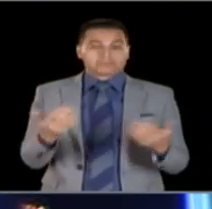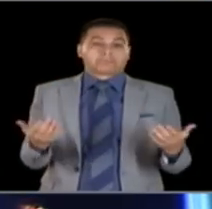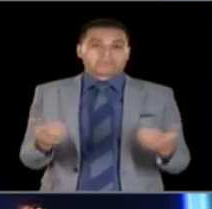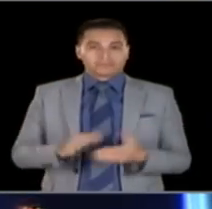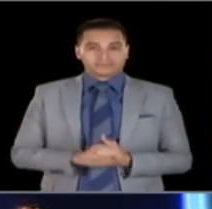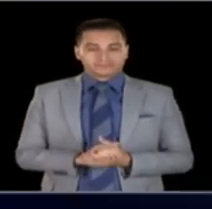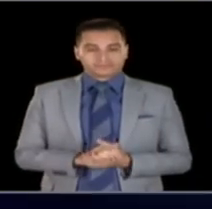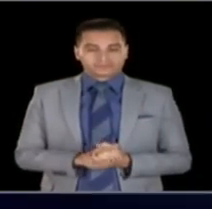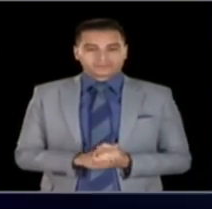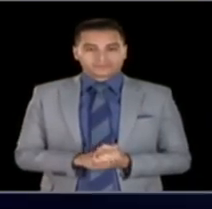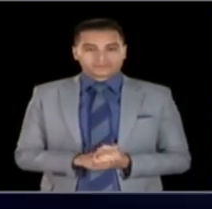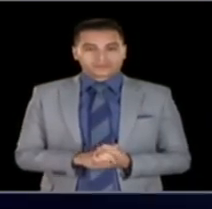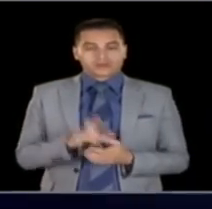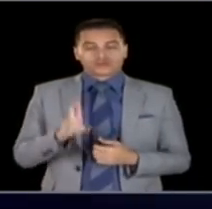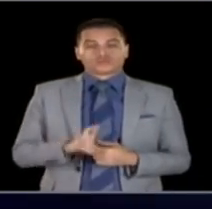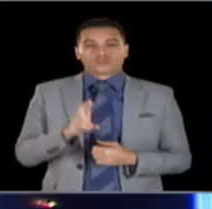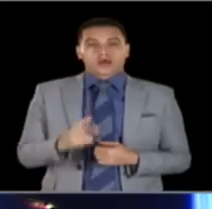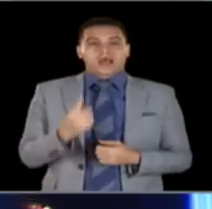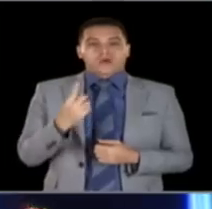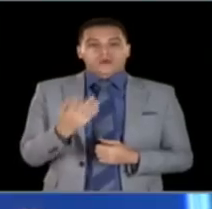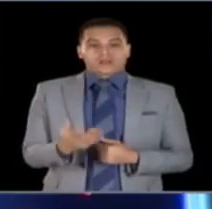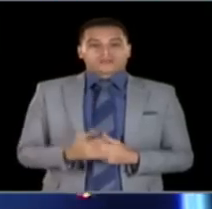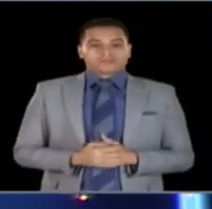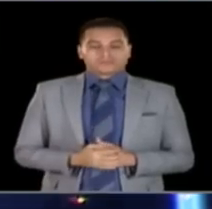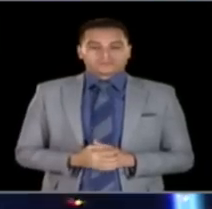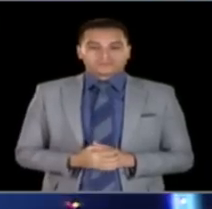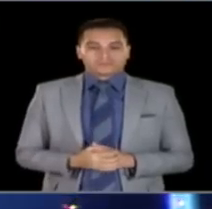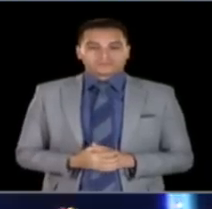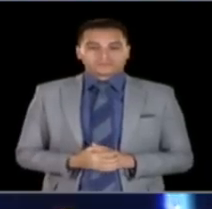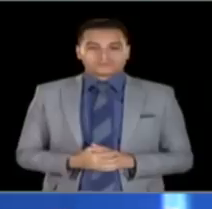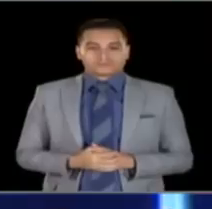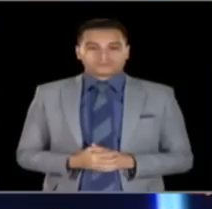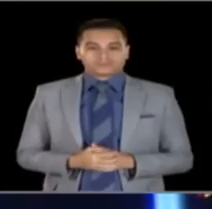مين. السؤال الأول،